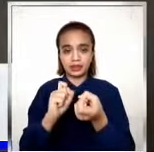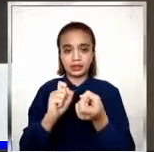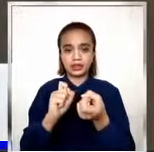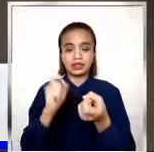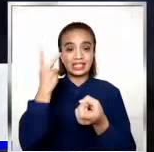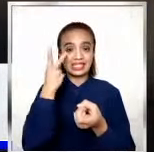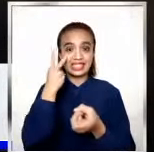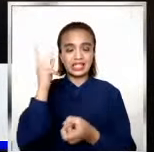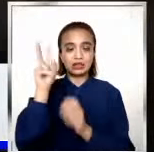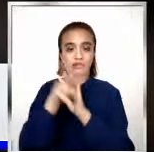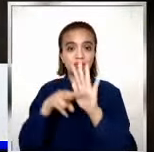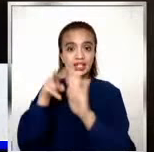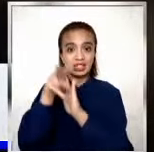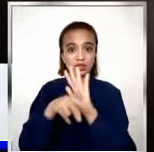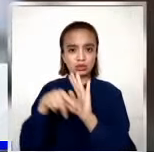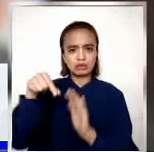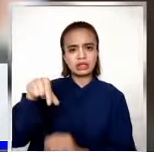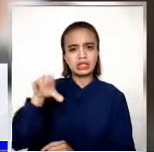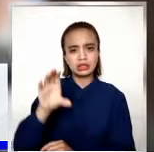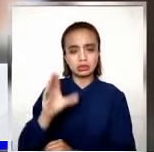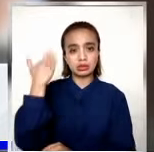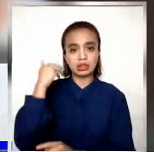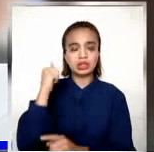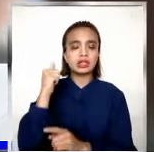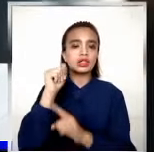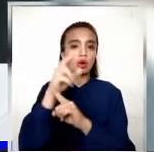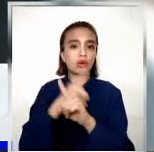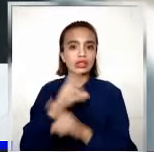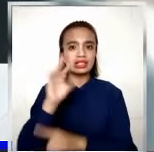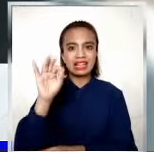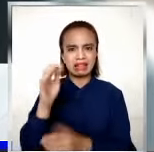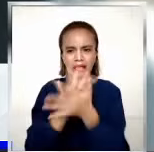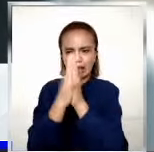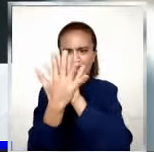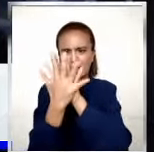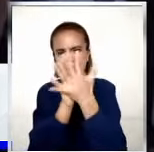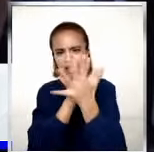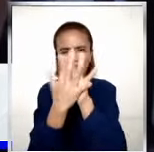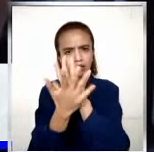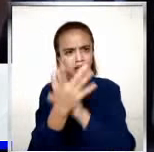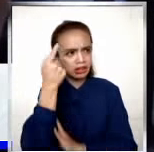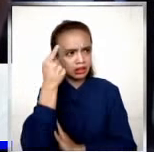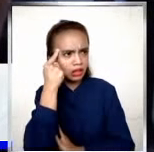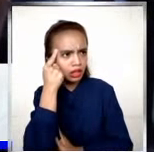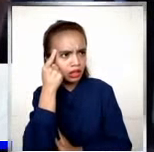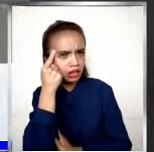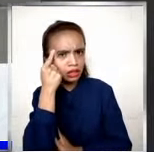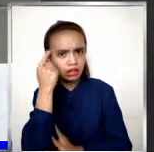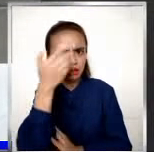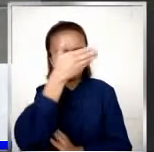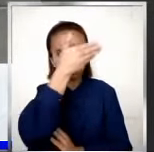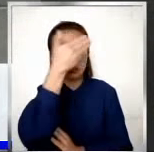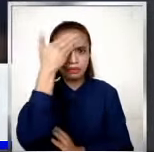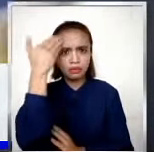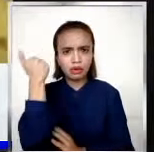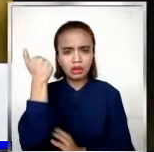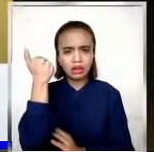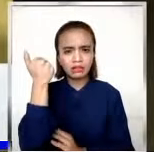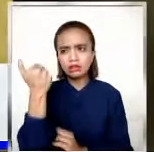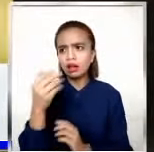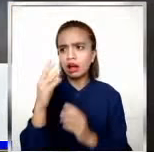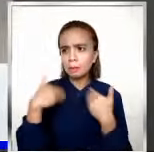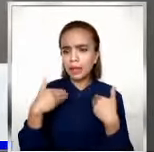nito 19 Agosto, sa sobrang siksikan ay mapapaisip kayo na tila nakalimutan na ang banta ng COVID-19.